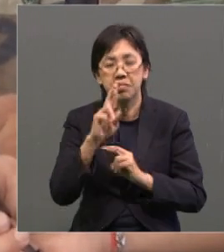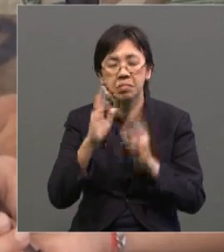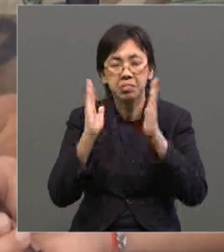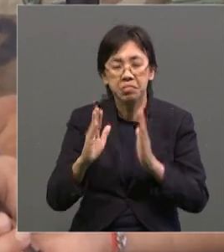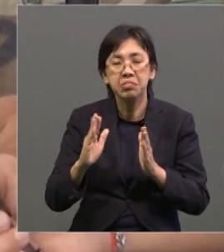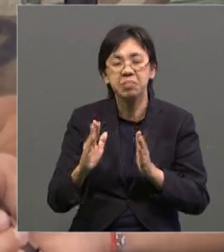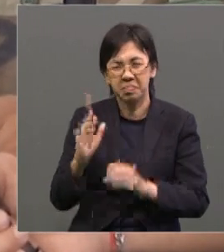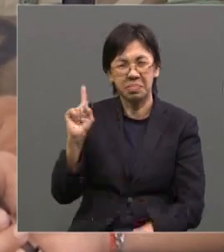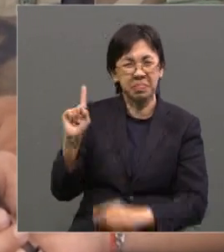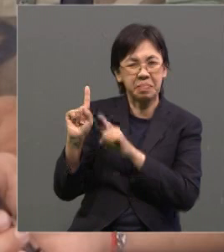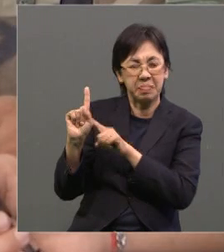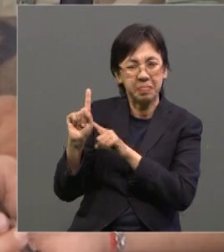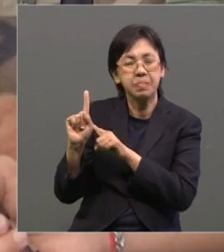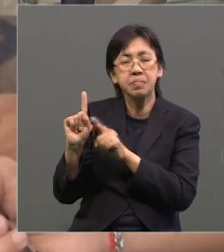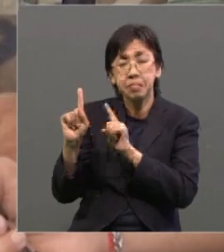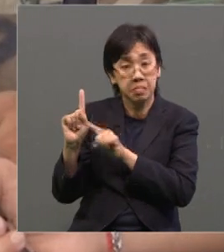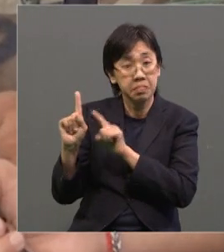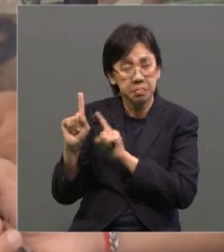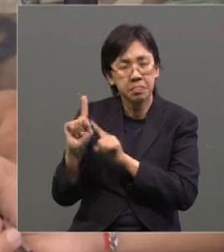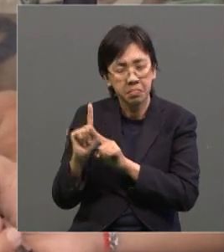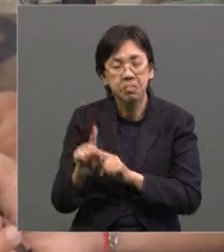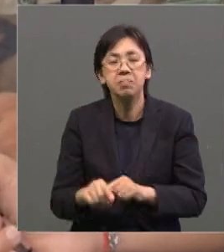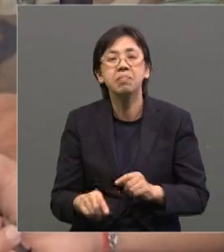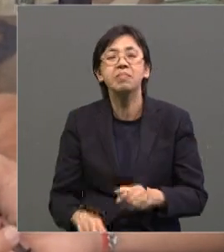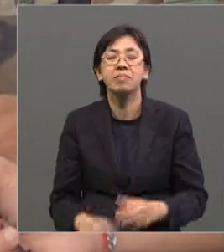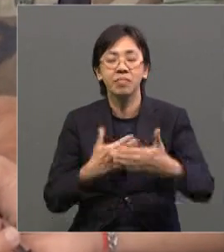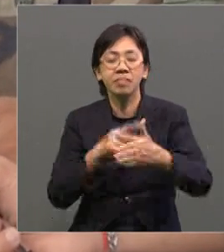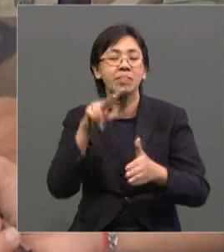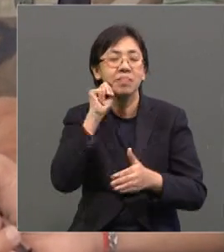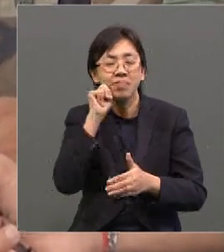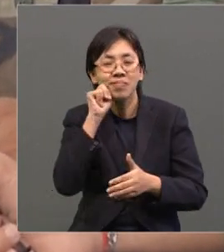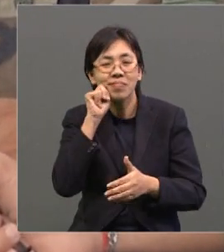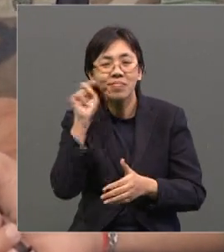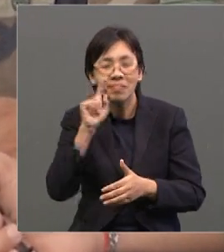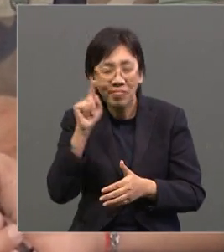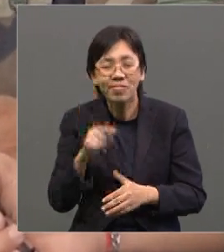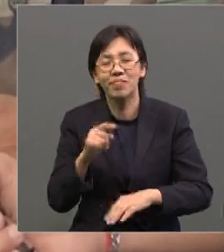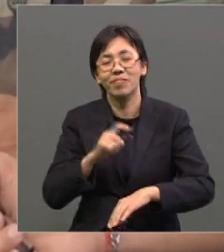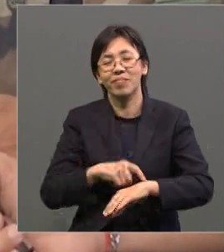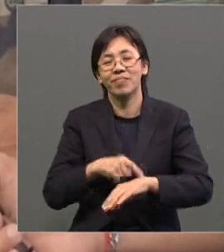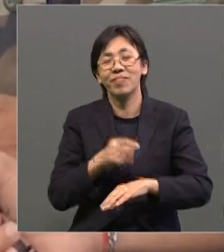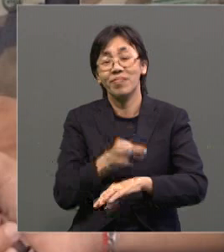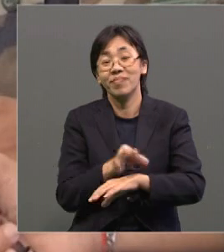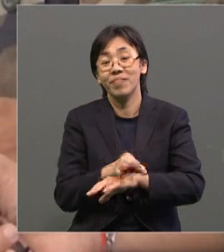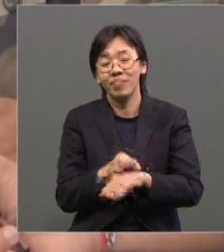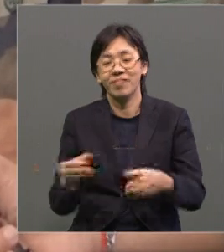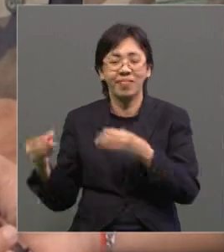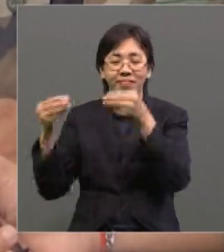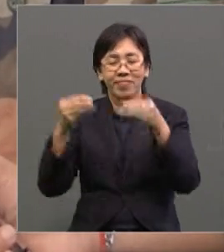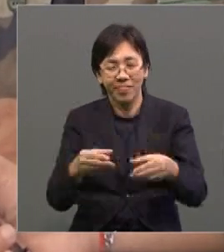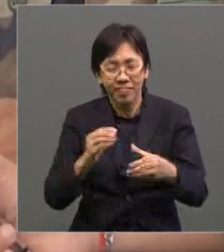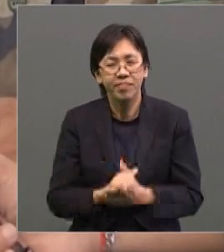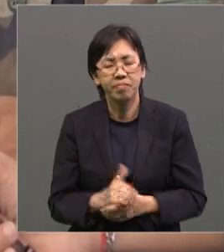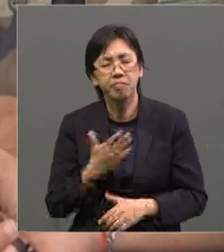องคนหนึ่งอะค่ะเขาพยายามที่จะเอากล้องเนี่ยไปตั้งในห้องน้ำซึ่งเป็นลักษณะของนาฬิกาทีนี้เนี่ยมีแฟนคลับ